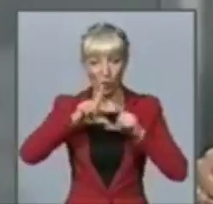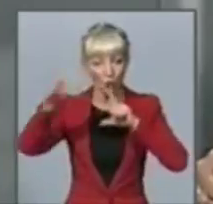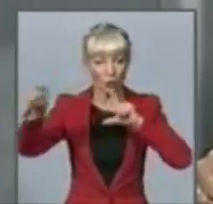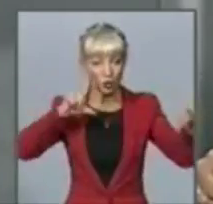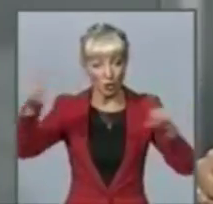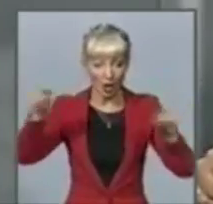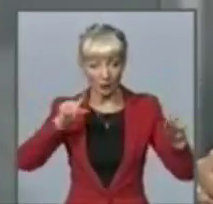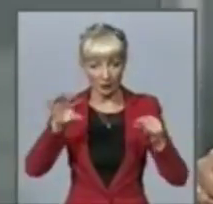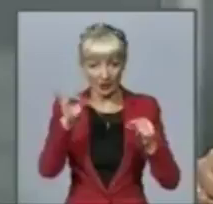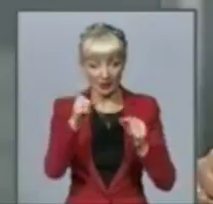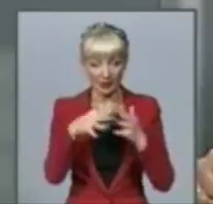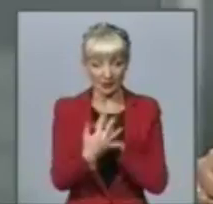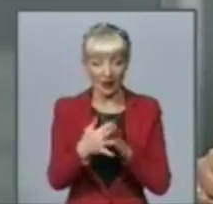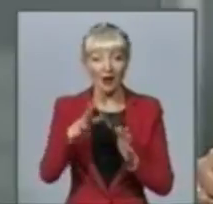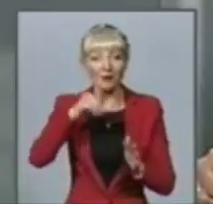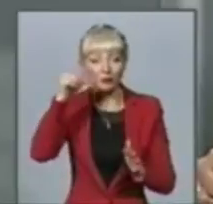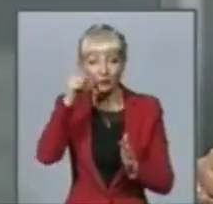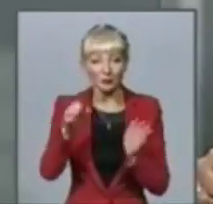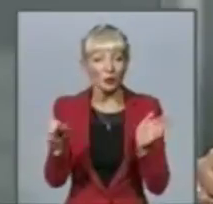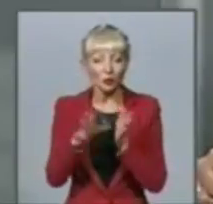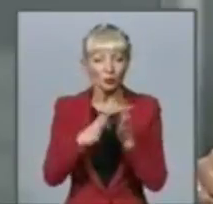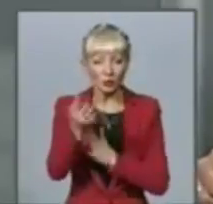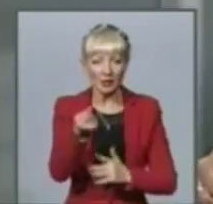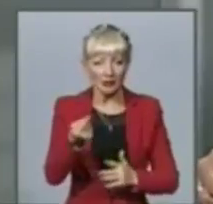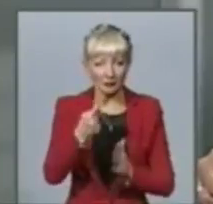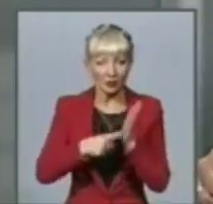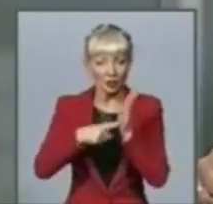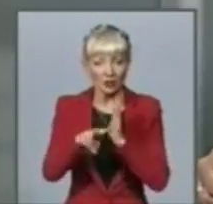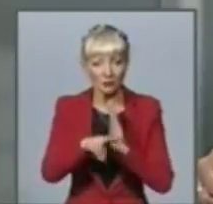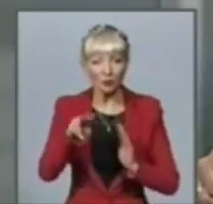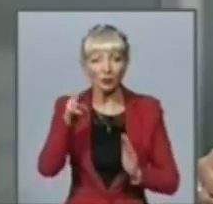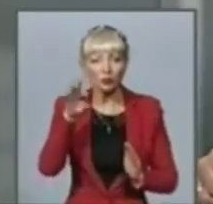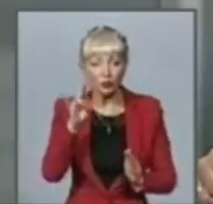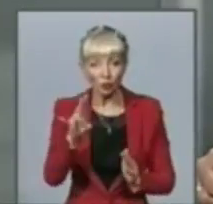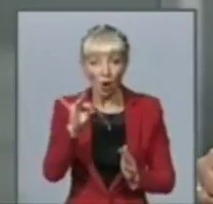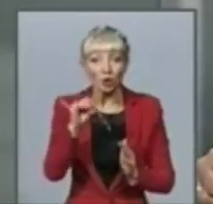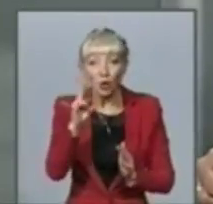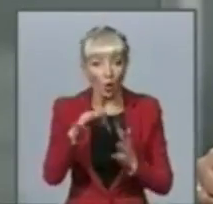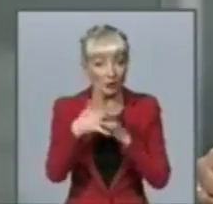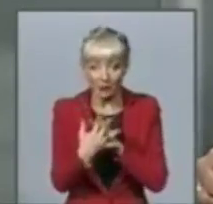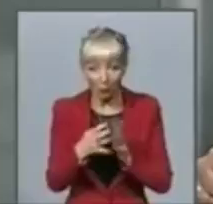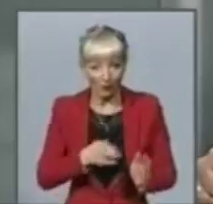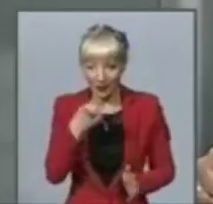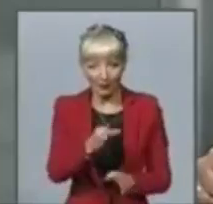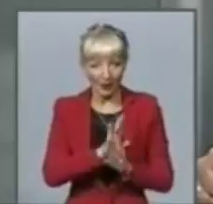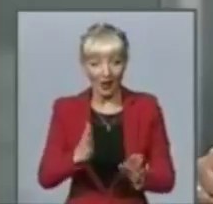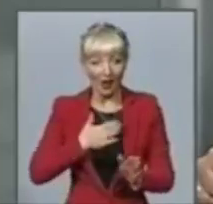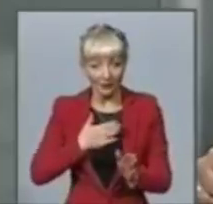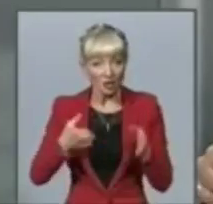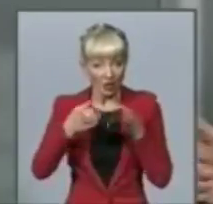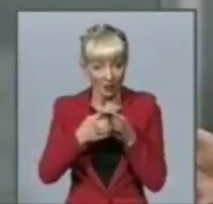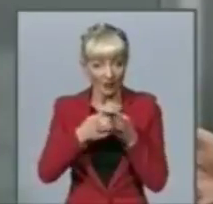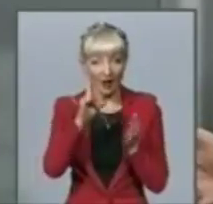року рекордний врожай зернових, 66 мільйонів тонн, але село від того не стає багатшим. Наша команда радикальної партії